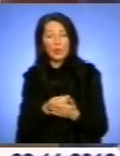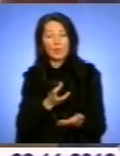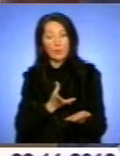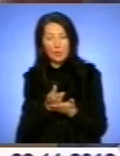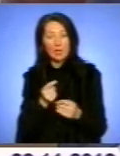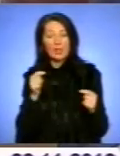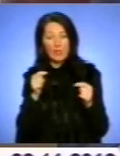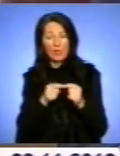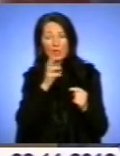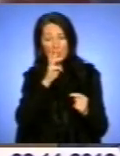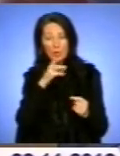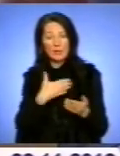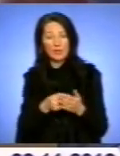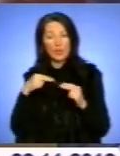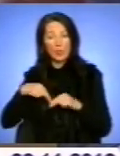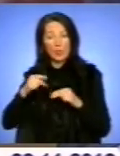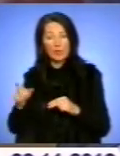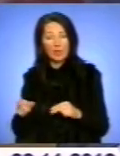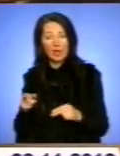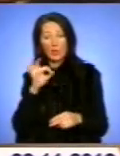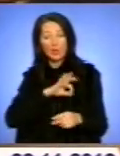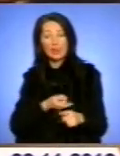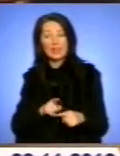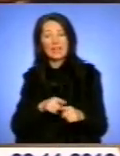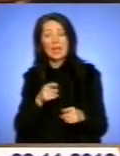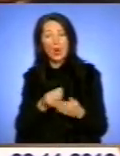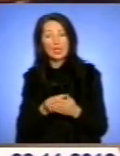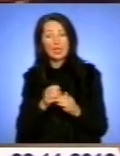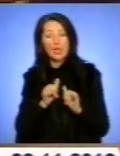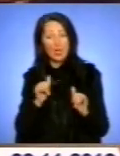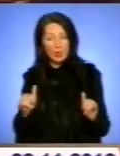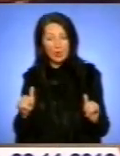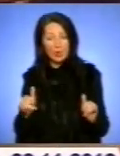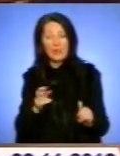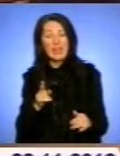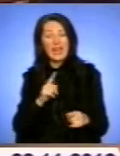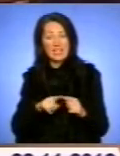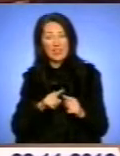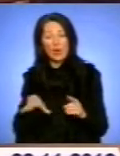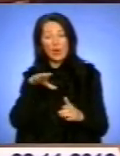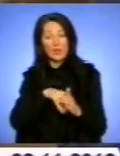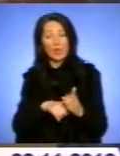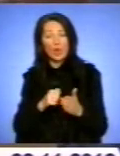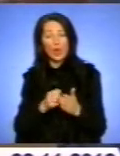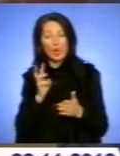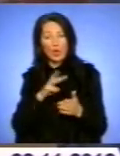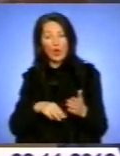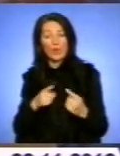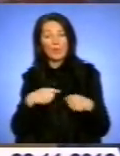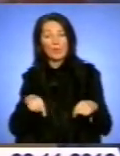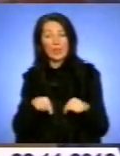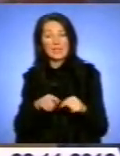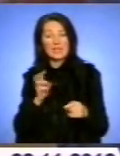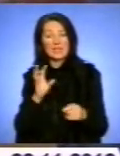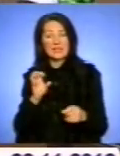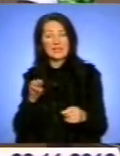працівникам, використовувати ці кошти на дослідження і розвиток. Як найшвидше увійти до світової мережі страхової медицини, прем'єр радитиметься